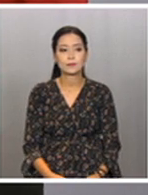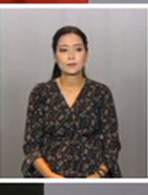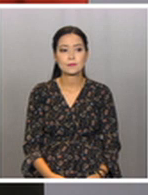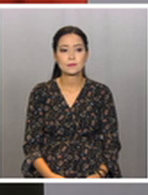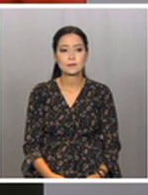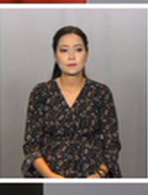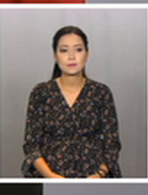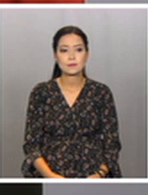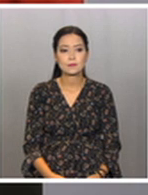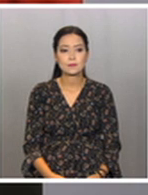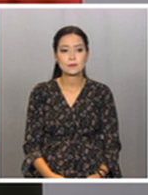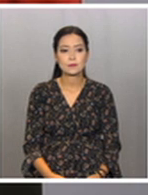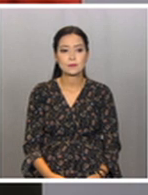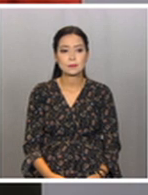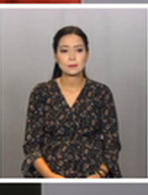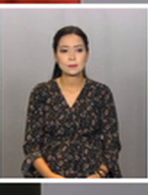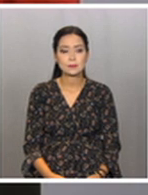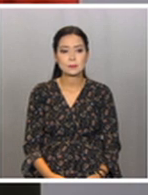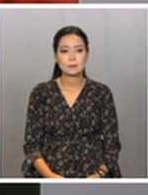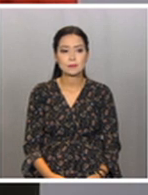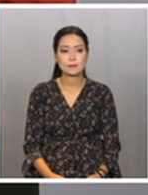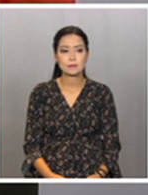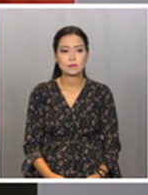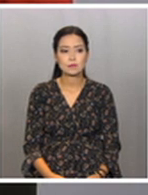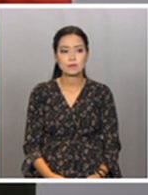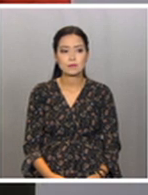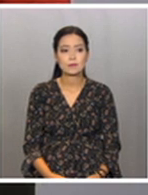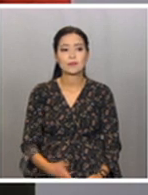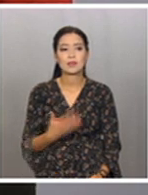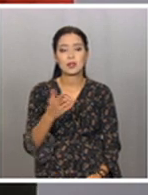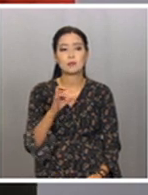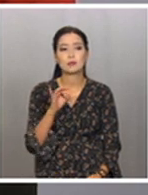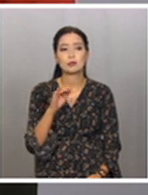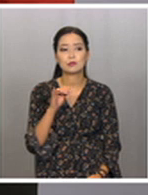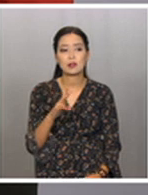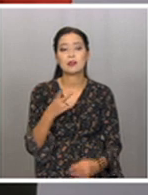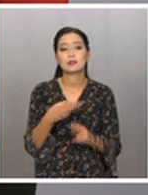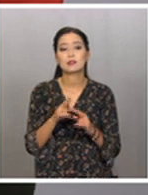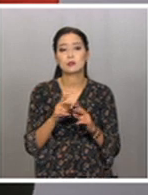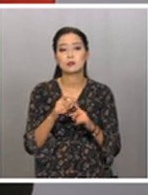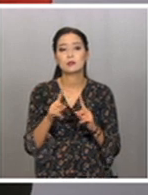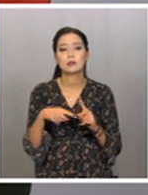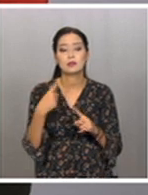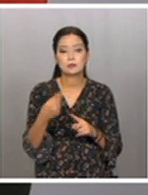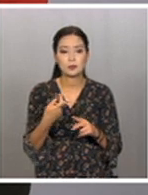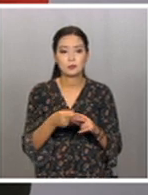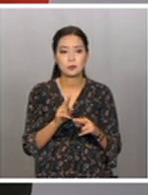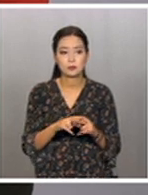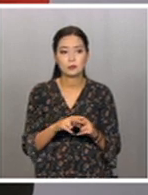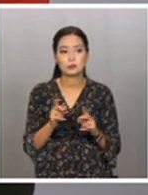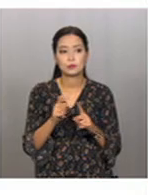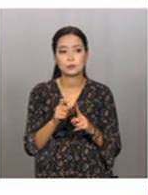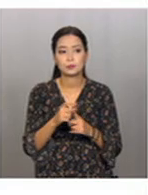аударайық. Сара, «Әй Біржан, кімге керек амандығың» деп бастырмалатып сөйлесе де, Біржанның екпіні